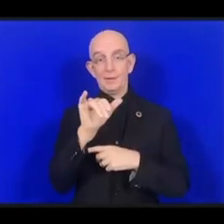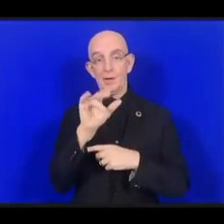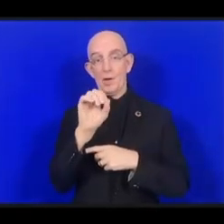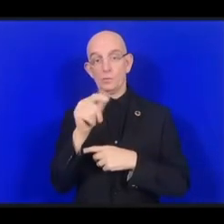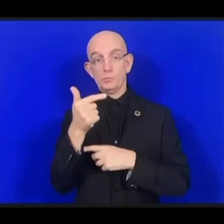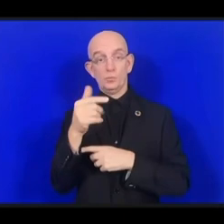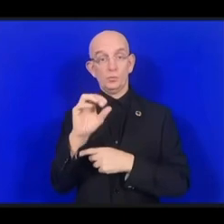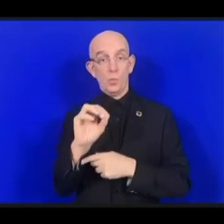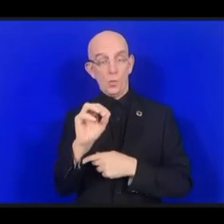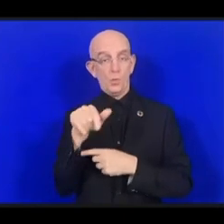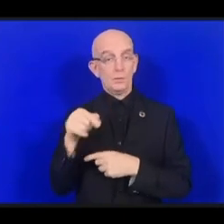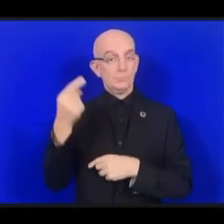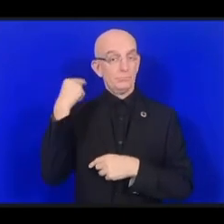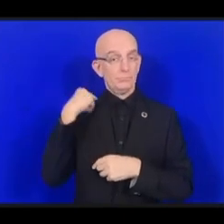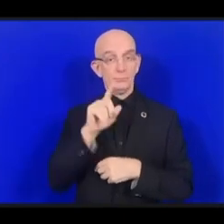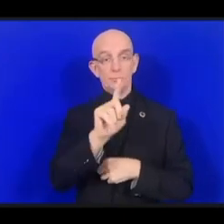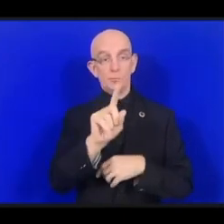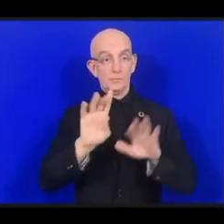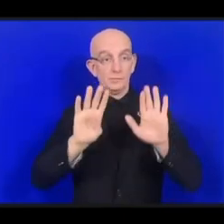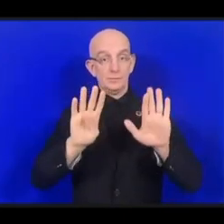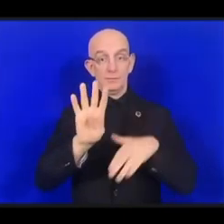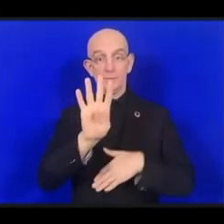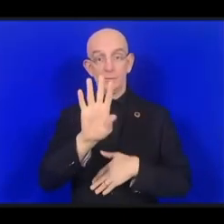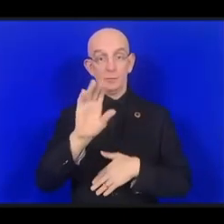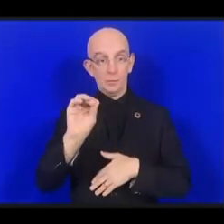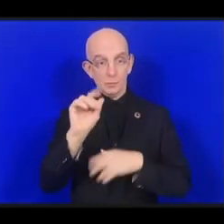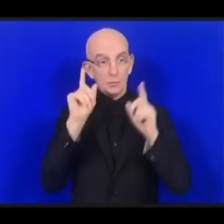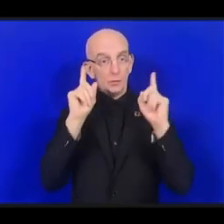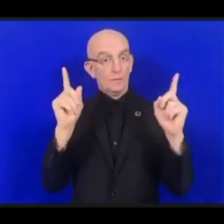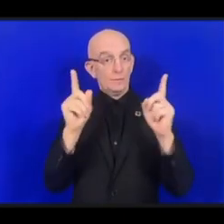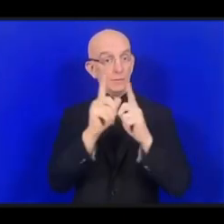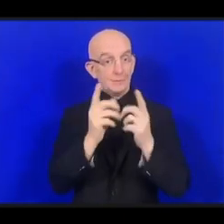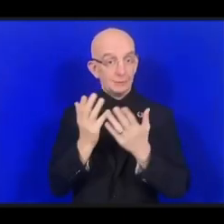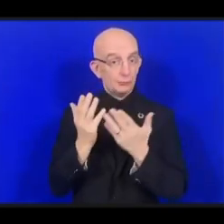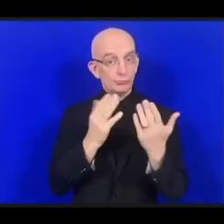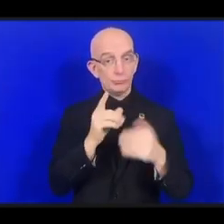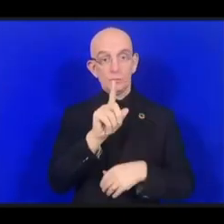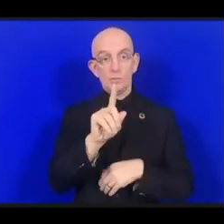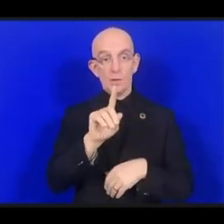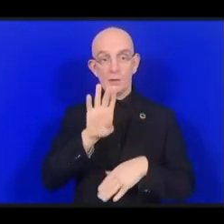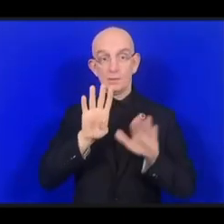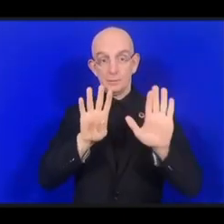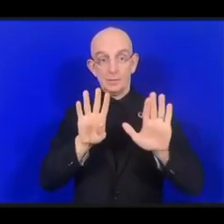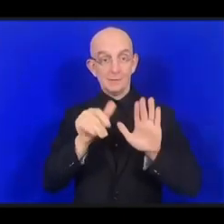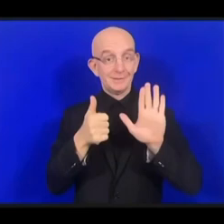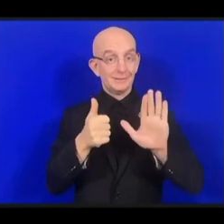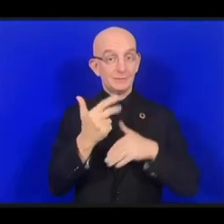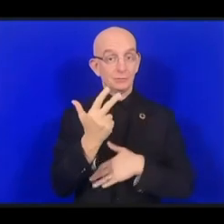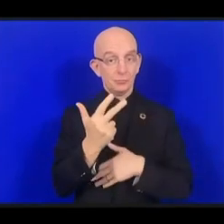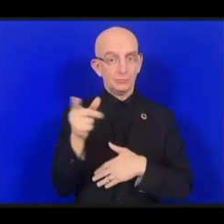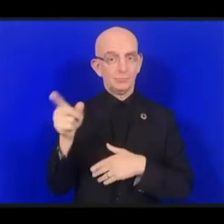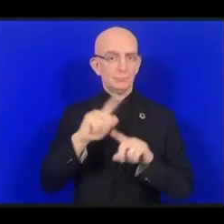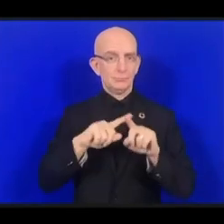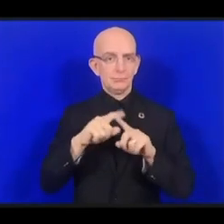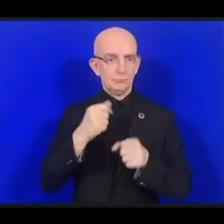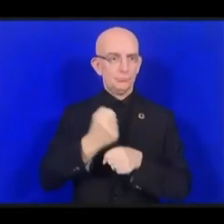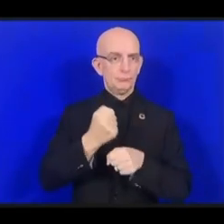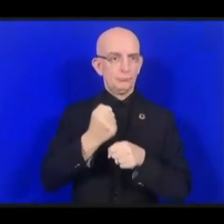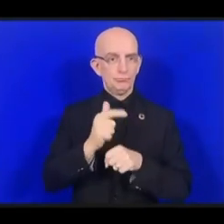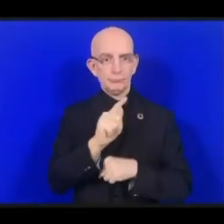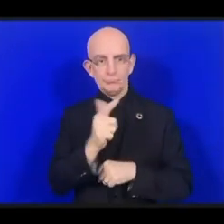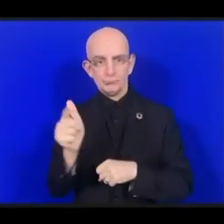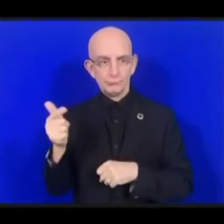後新寺えなどまた対3時などの住職を歴任されました